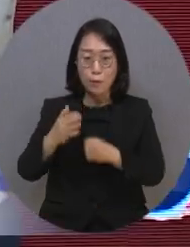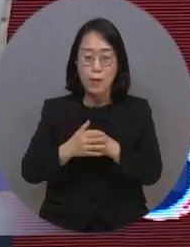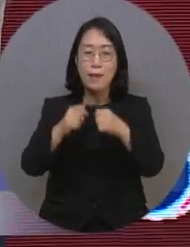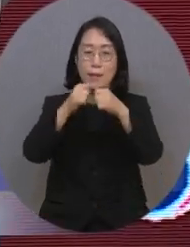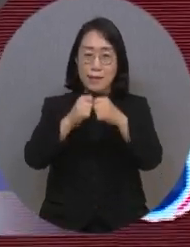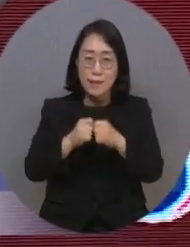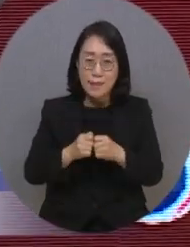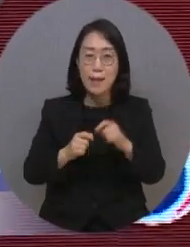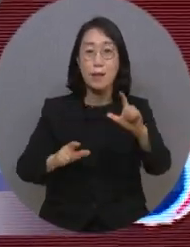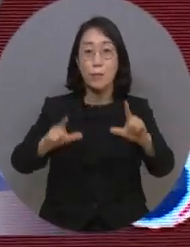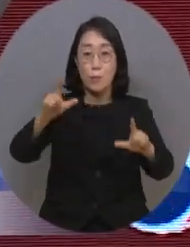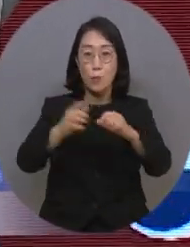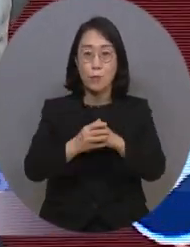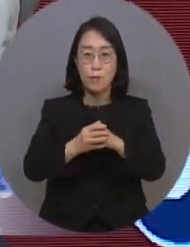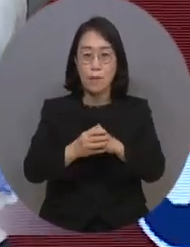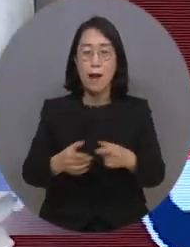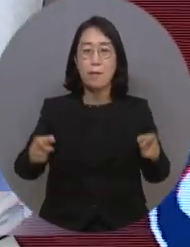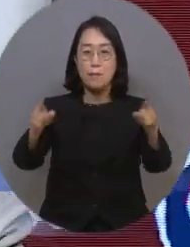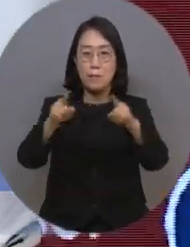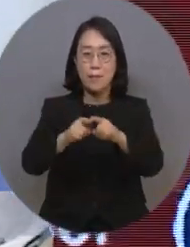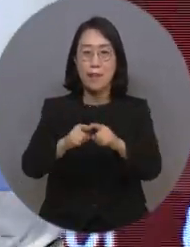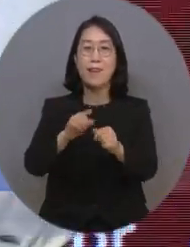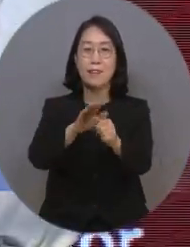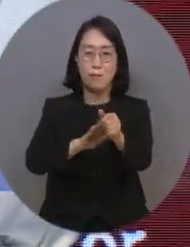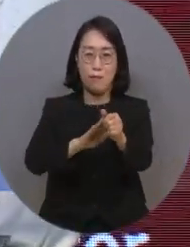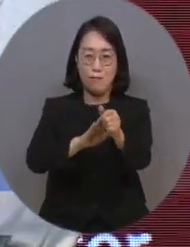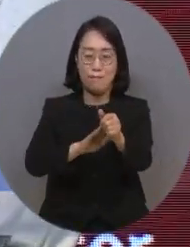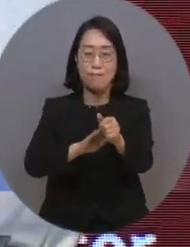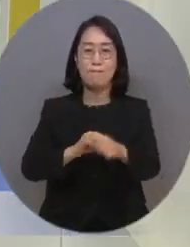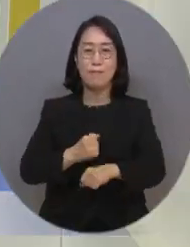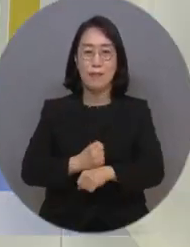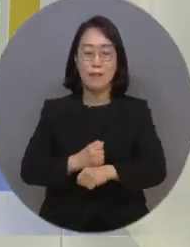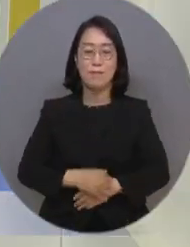챙기는 경기도정의 모습을 함께 응원하겠습니다